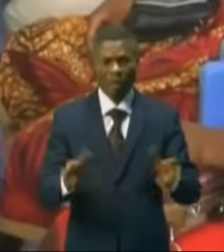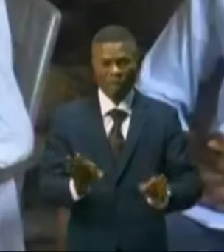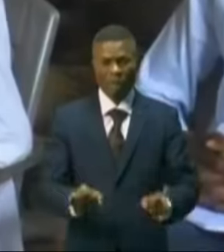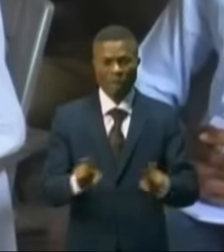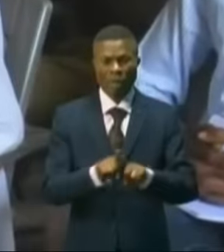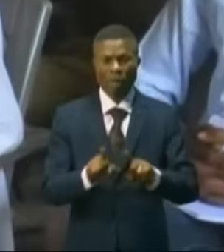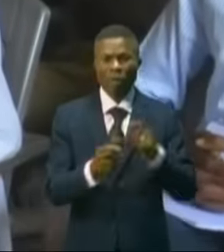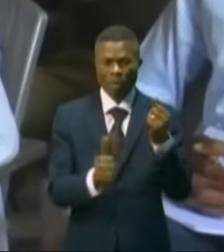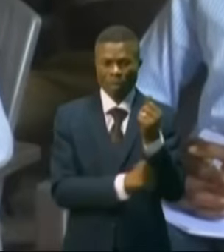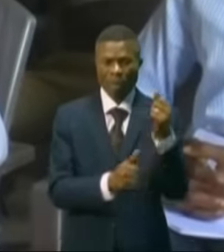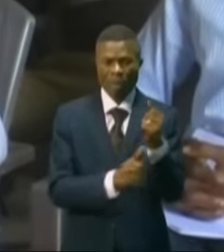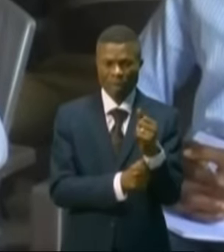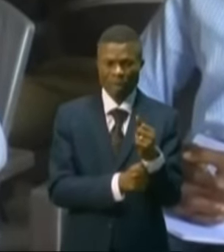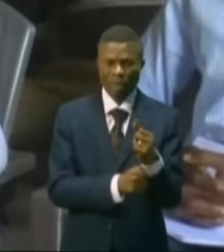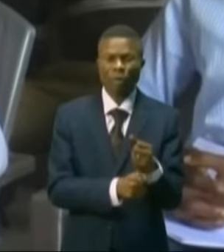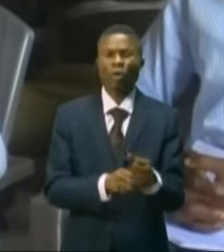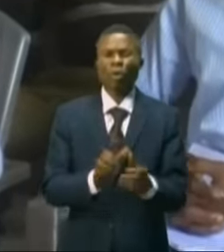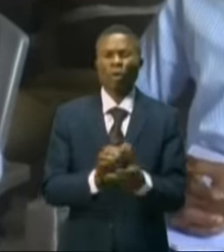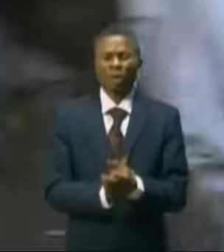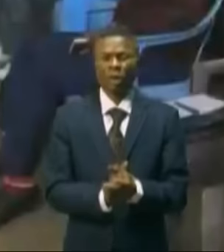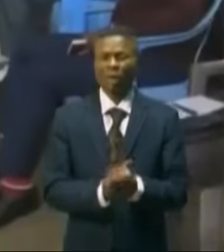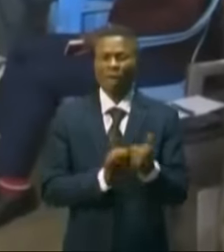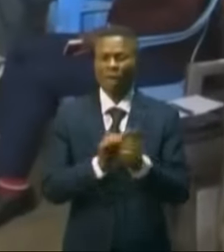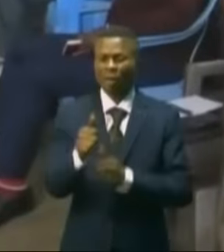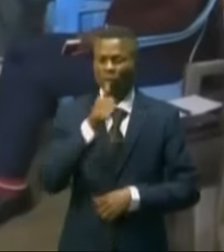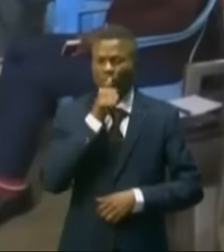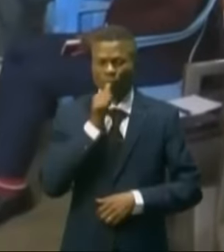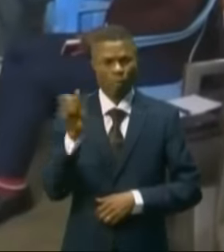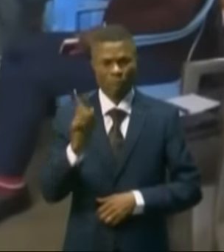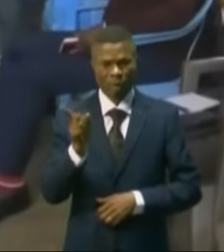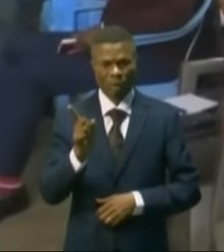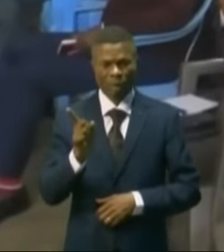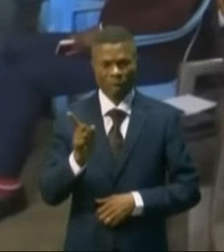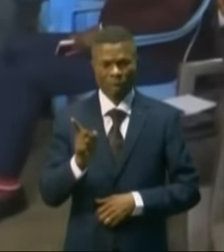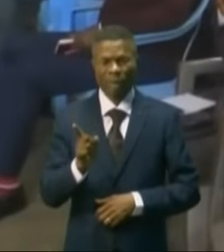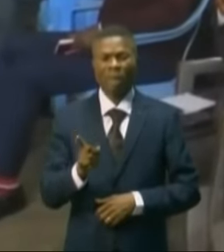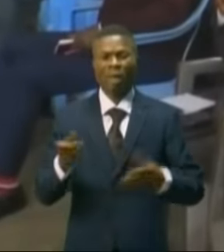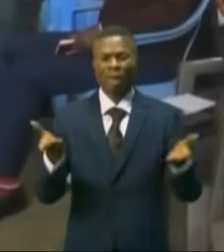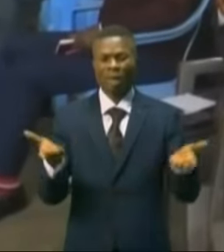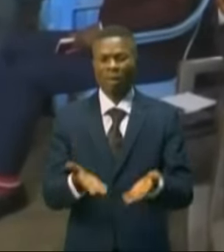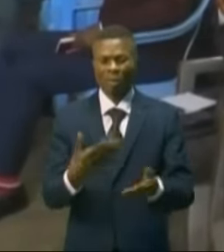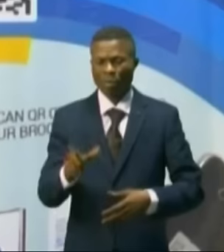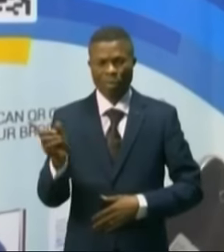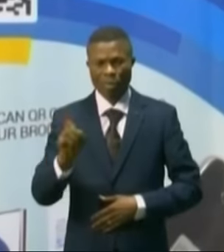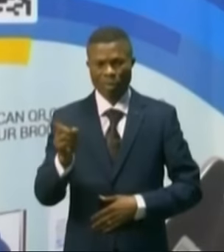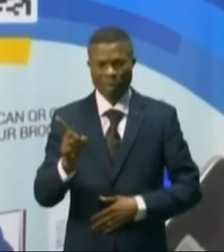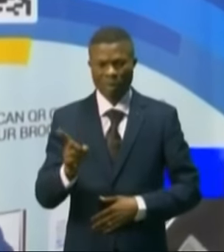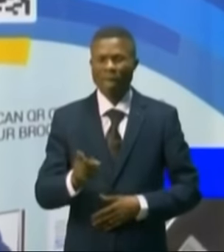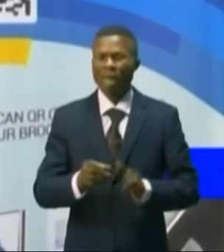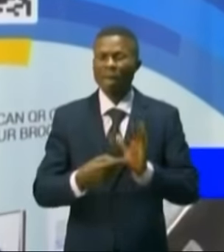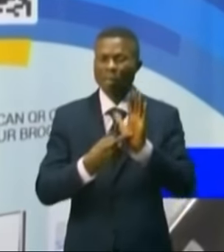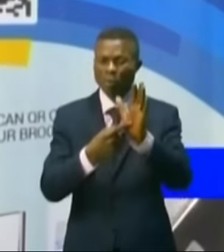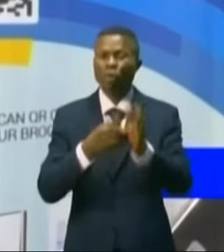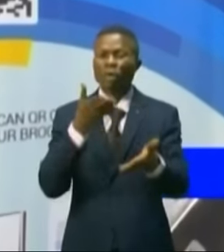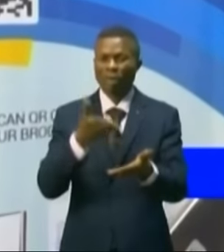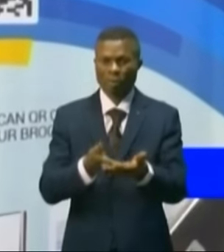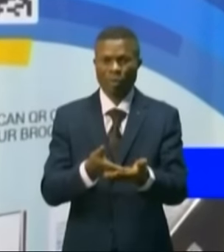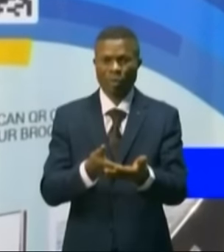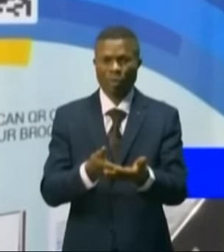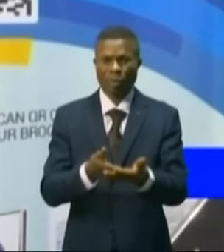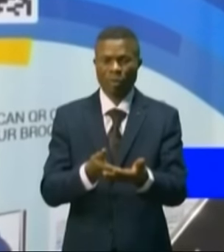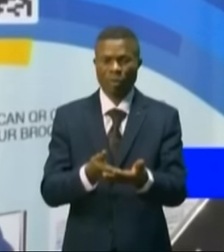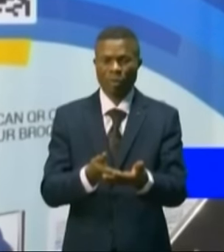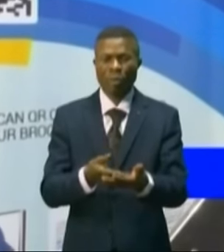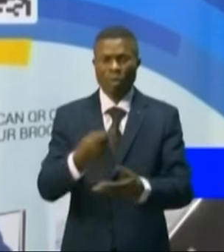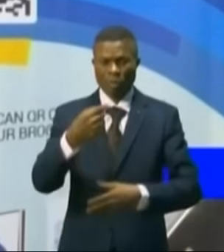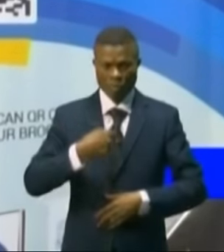être unique. Alors on peut passer sur cette terre une existence insignifiante qui ne laisse aucune trace, où on se dit,